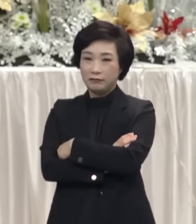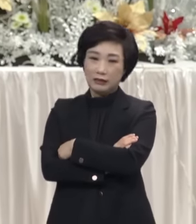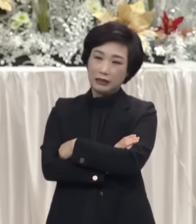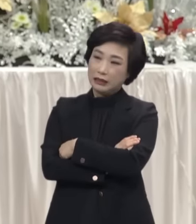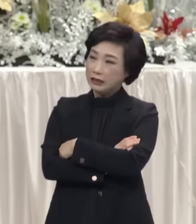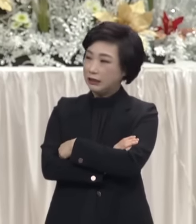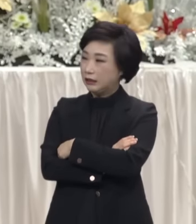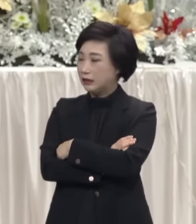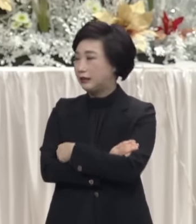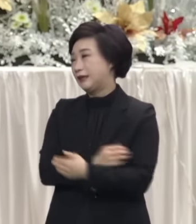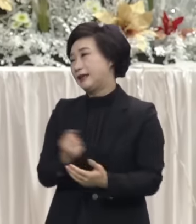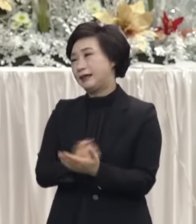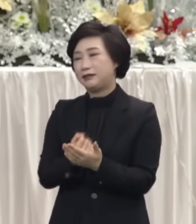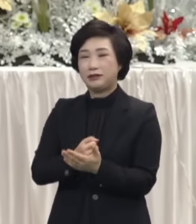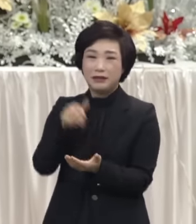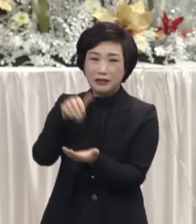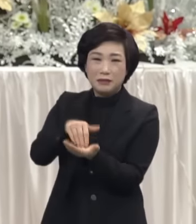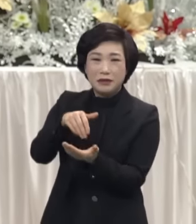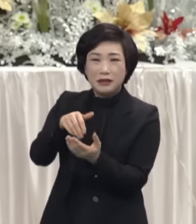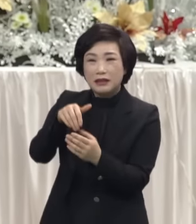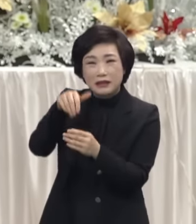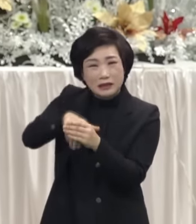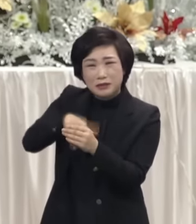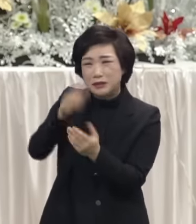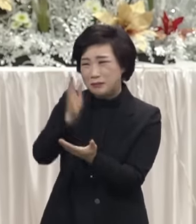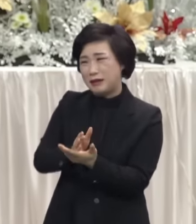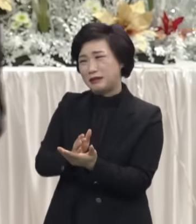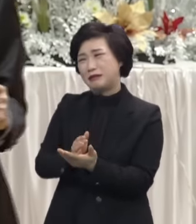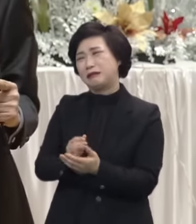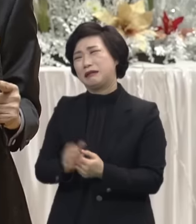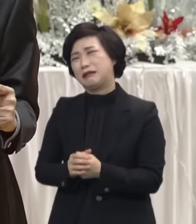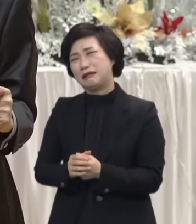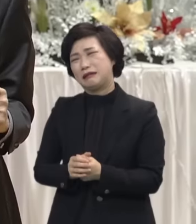차라리 심지나 말았으면 좋을 뻔했다. 근데